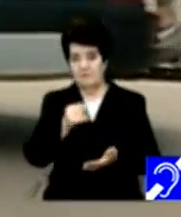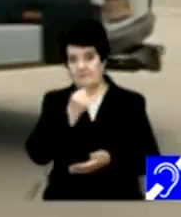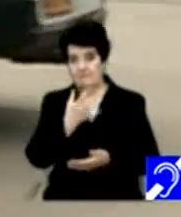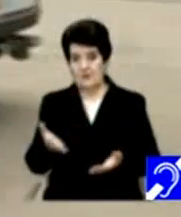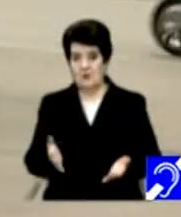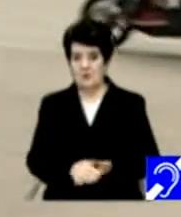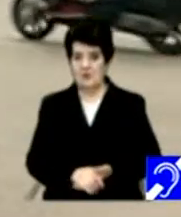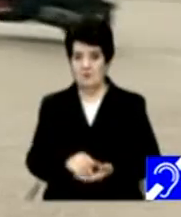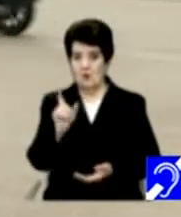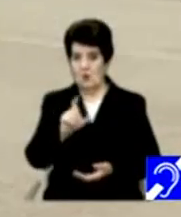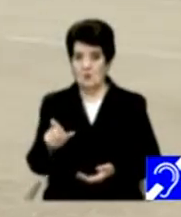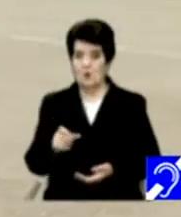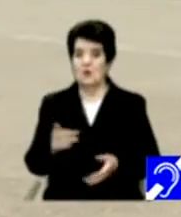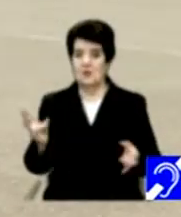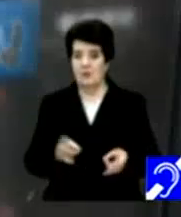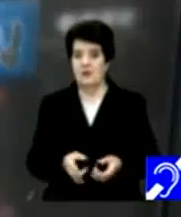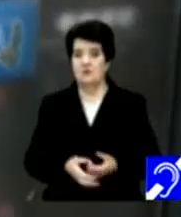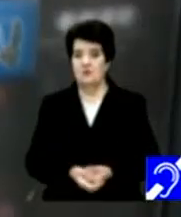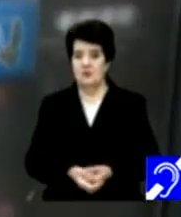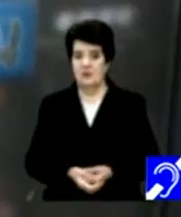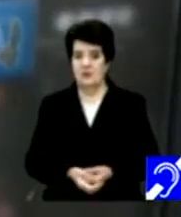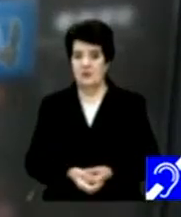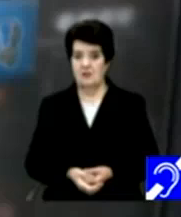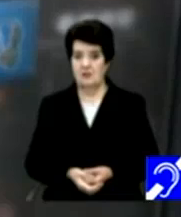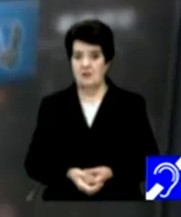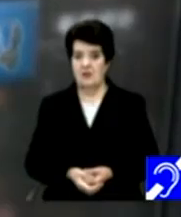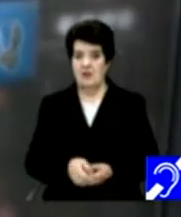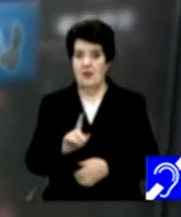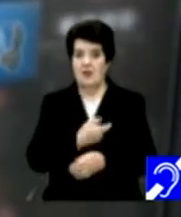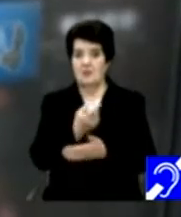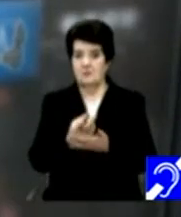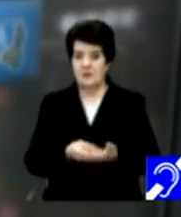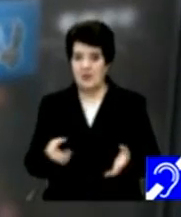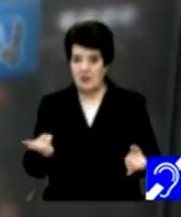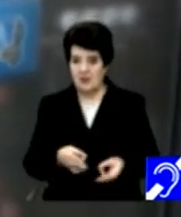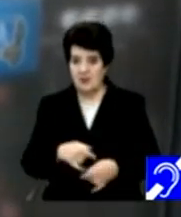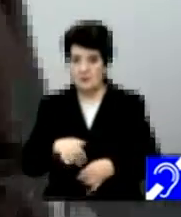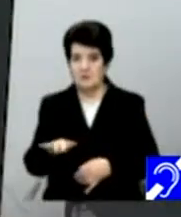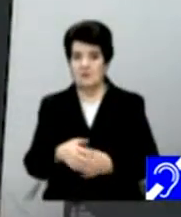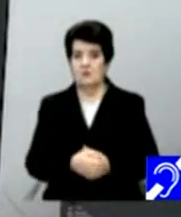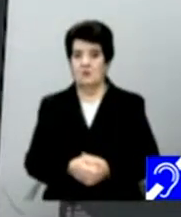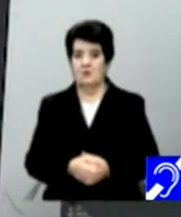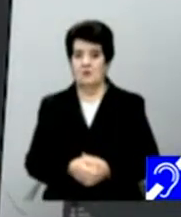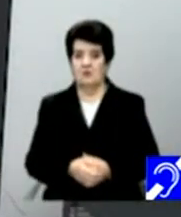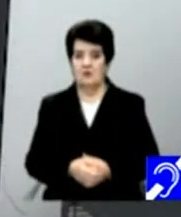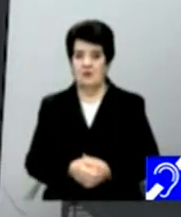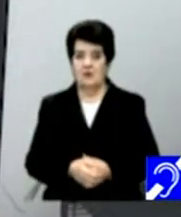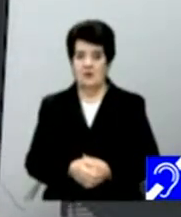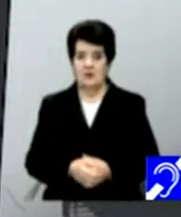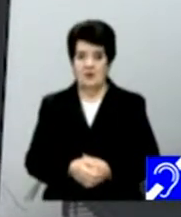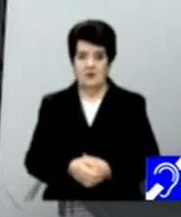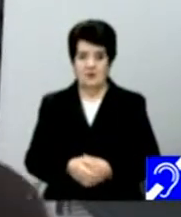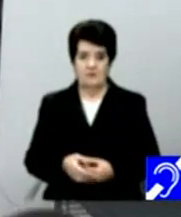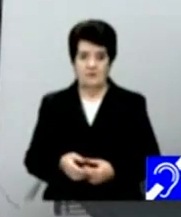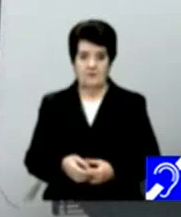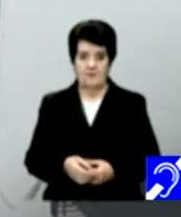că omul îi trebuiește. El la o spital undeva trebuie să ducă. 10 lei dacă s-a scumpit, nu-i domnul